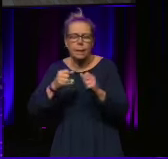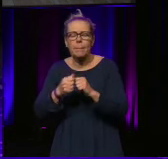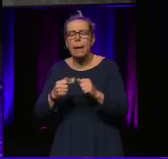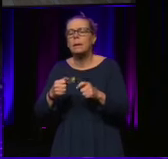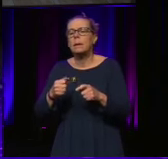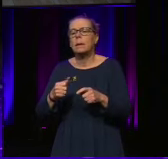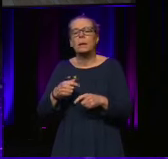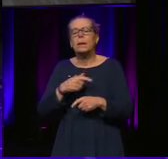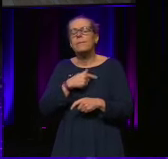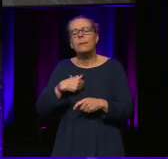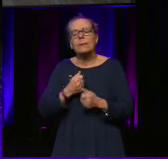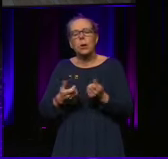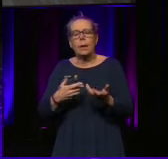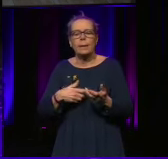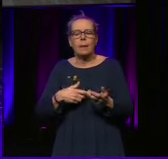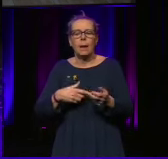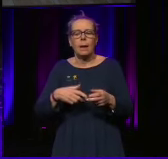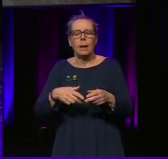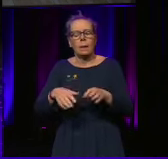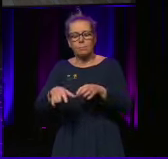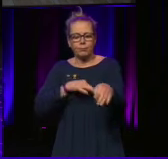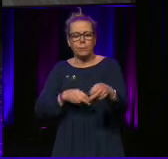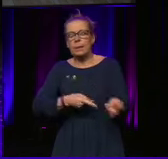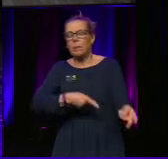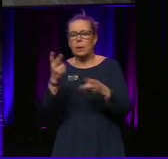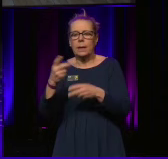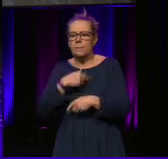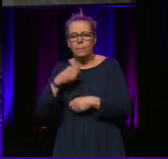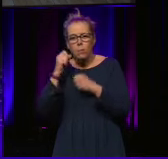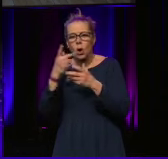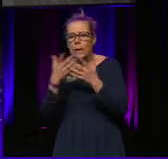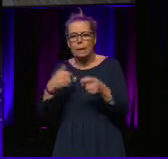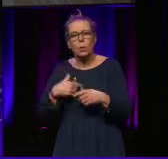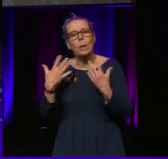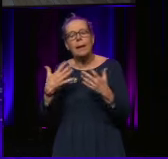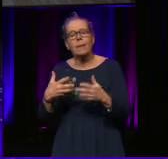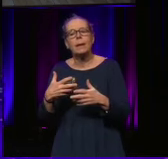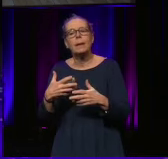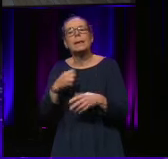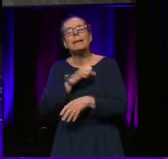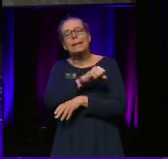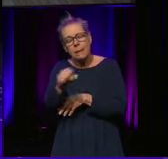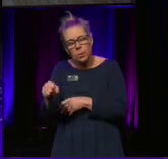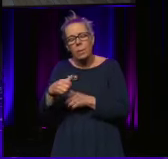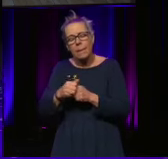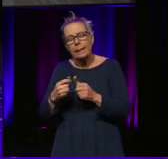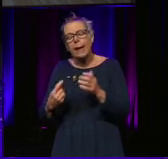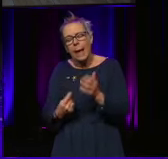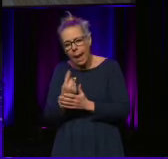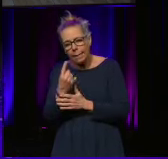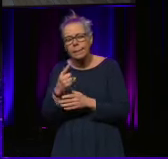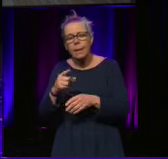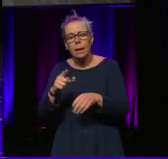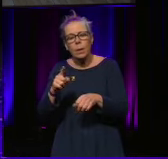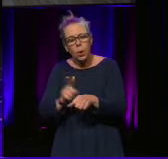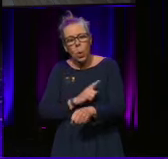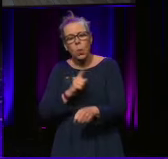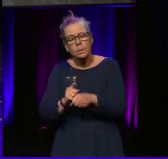inte avskaffa demokratin över natt. Vi kommer inte vakna upp och leva i en diktatur. Det kommer att ske över tid med små steg, en lång rad